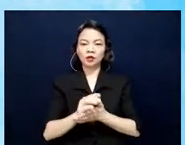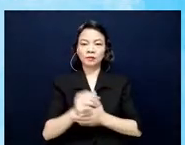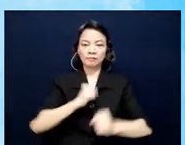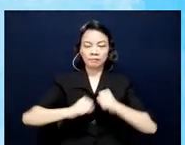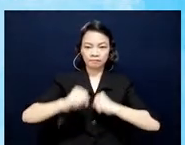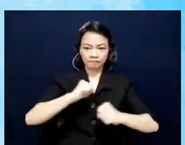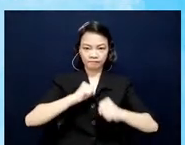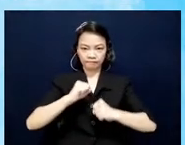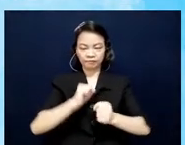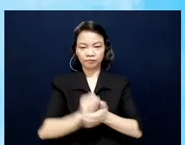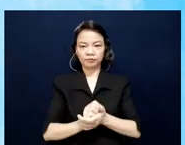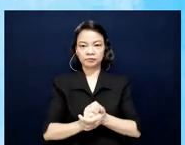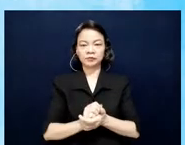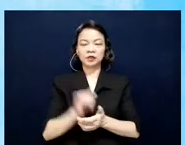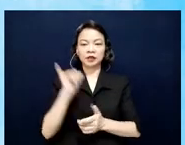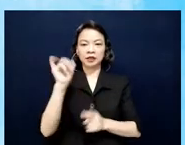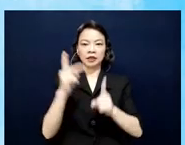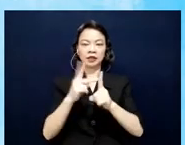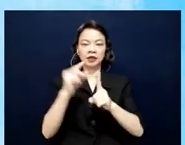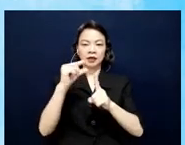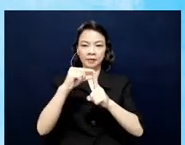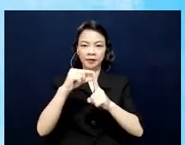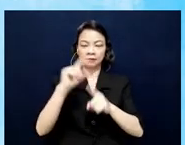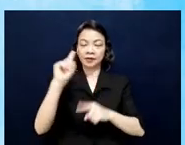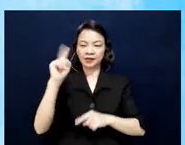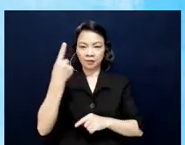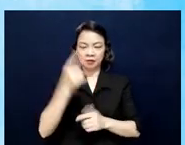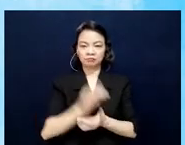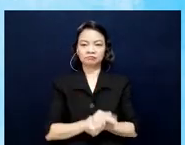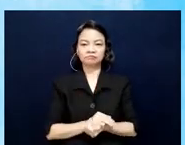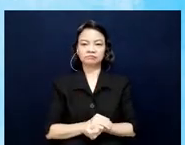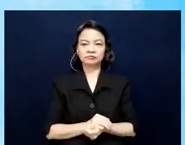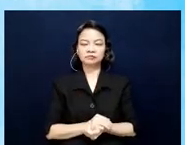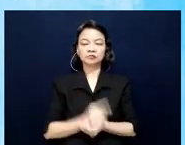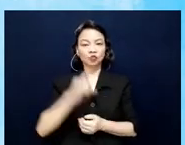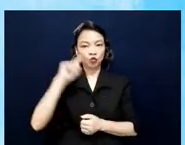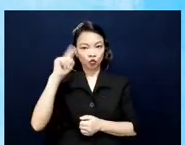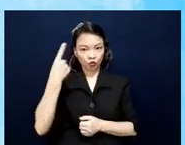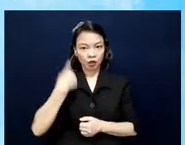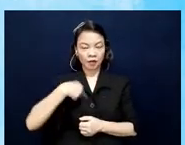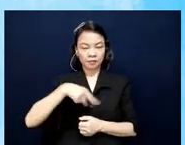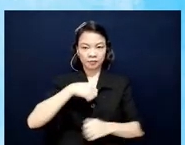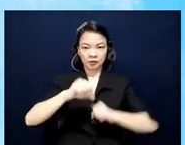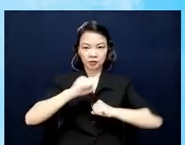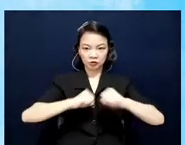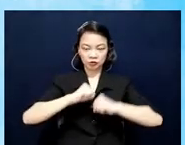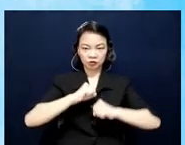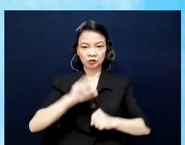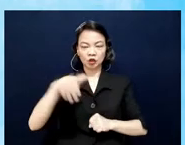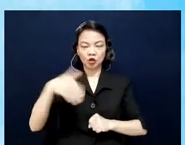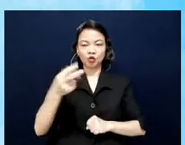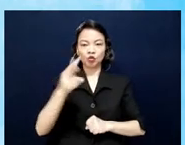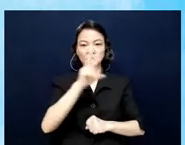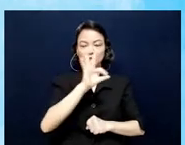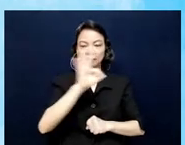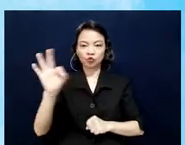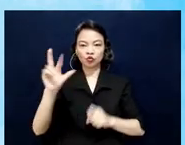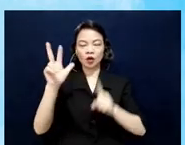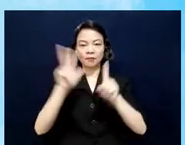pada fase 1. Jadi pada fase 1 kami melaksanakannya pada tahun 2018 sampai